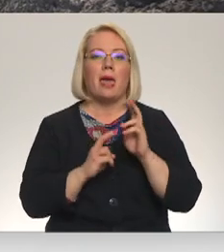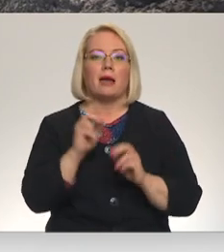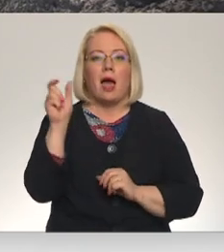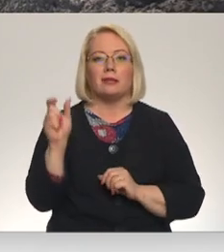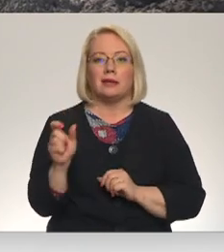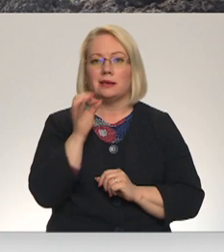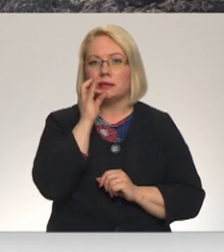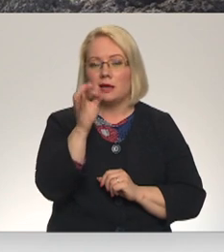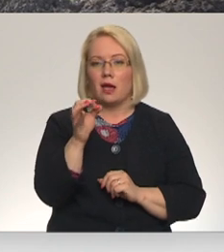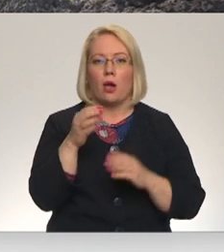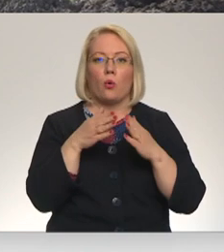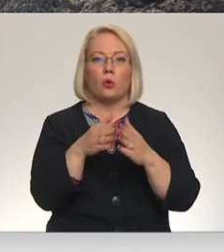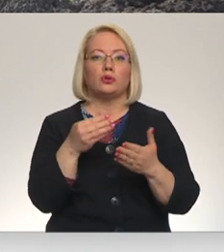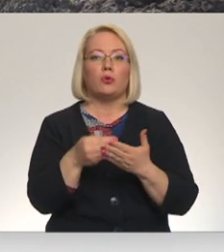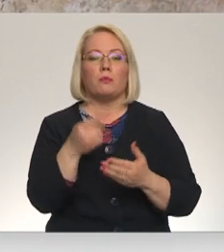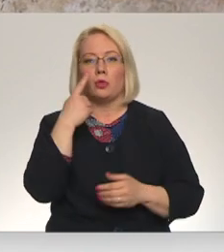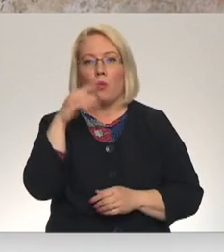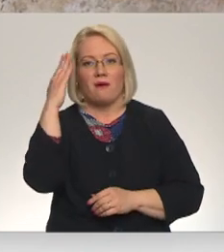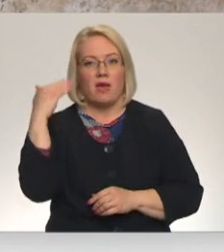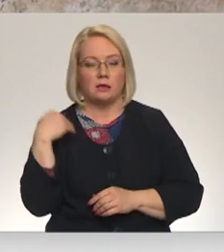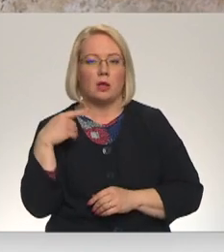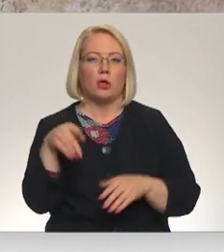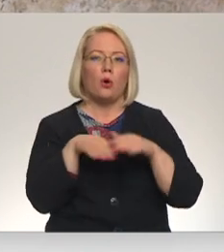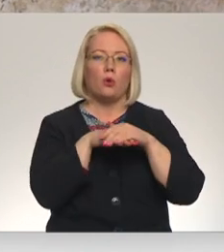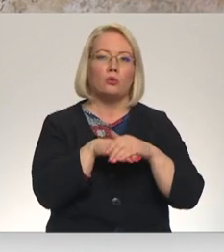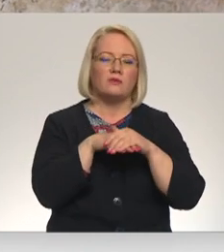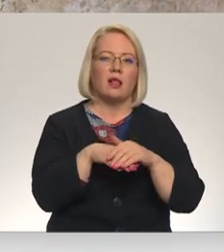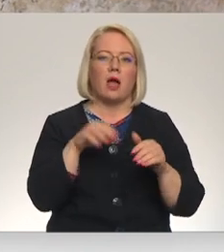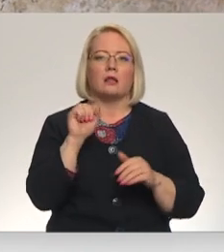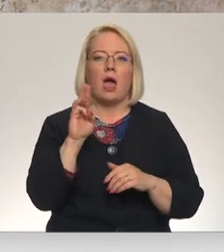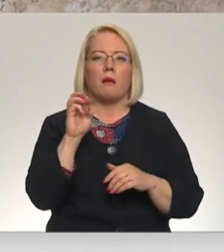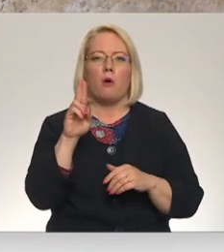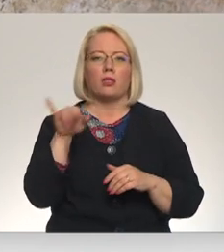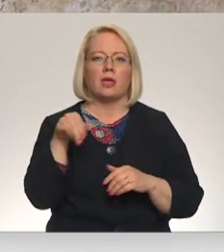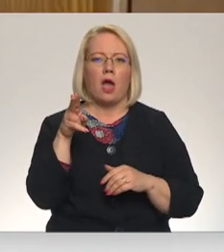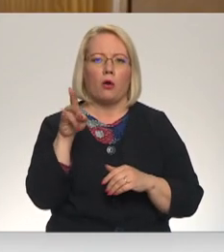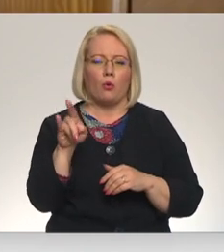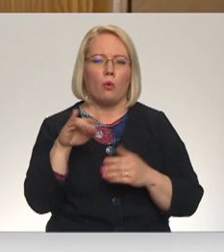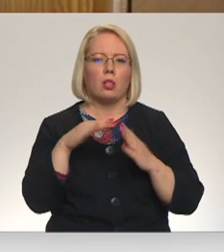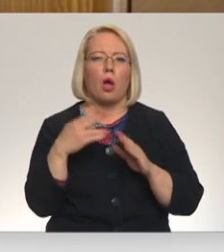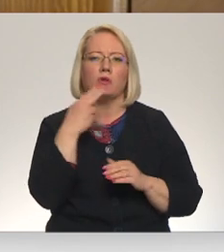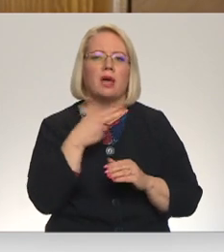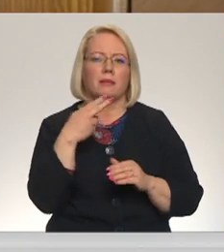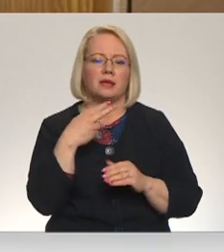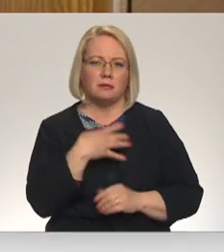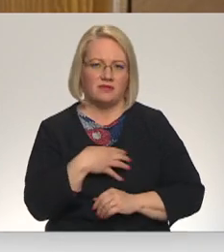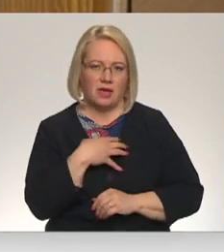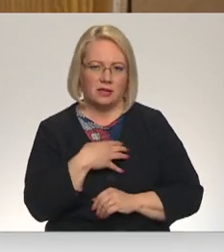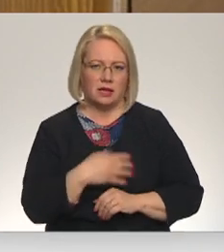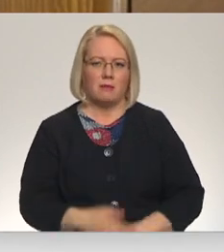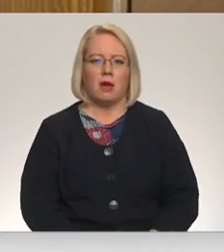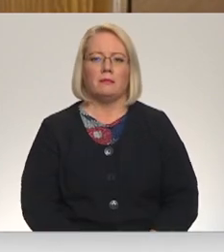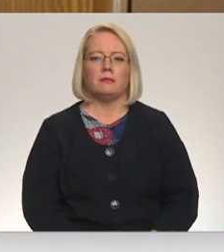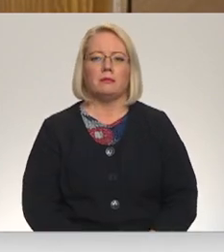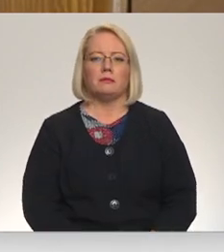sākotnēji kuģis nopirks no Ventspils, lai tajā uzglabātu amoņaku lauksaimniecības vajadzībām. Nu, viņš jau bija